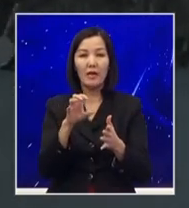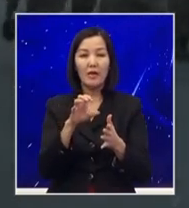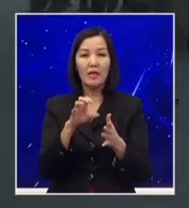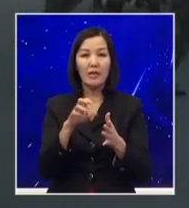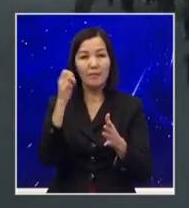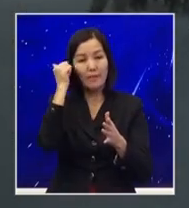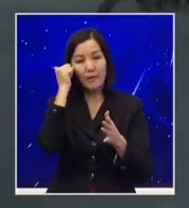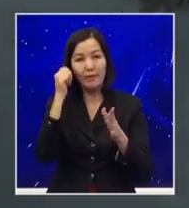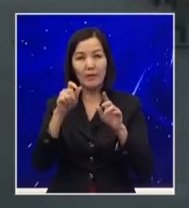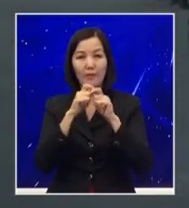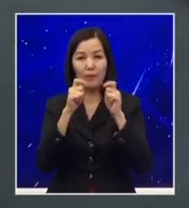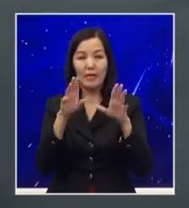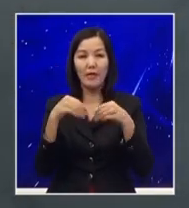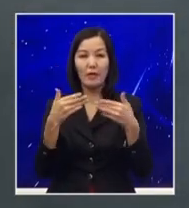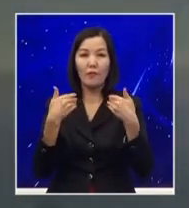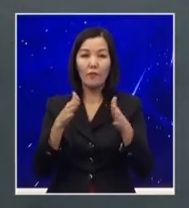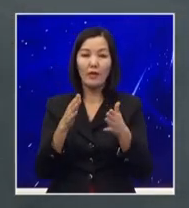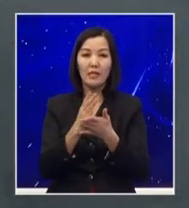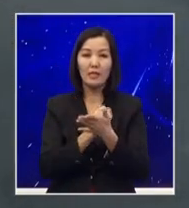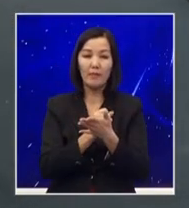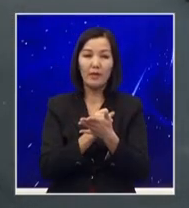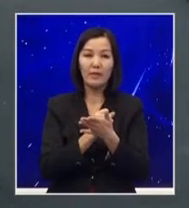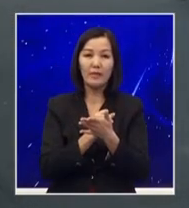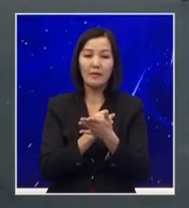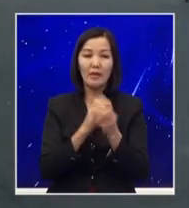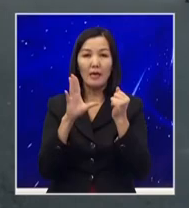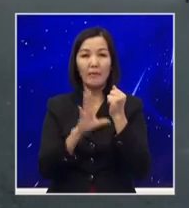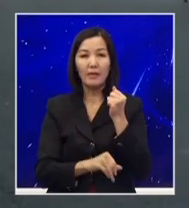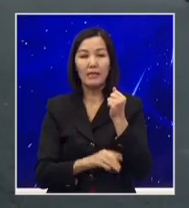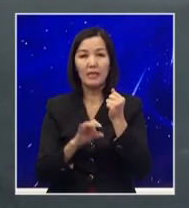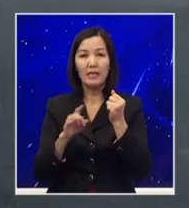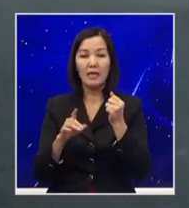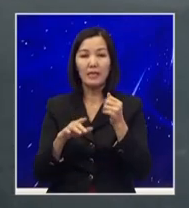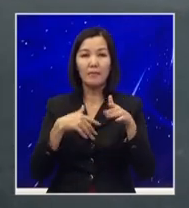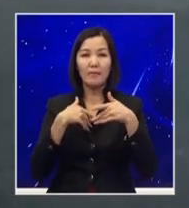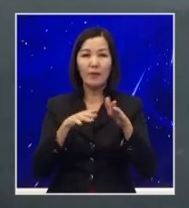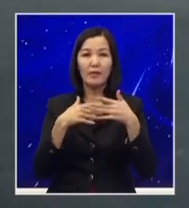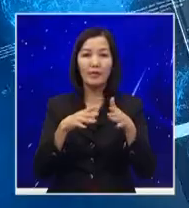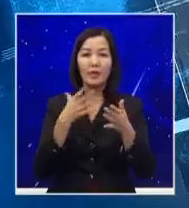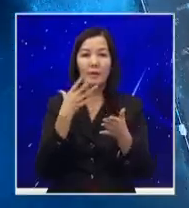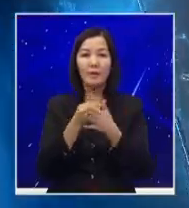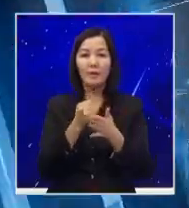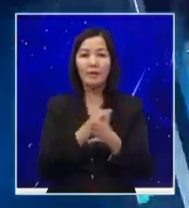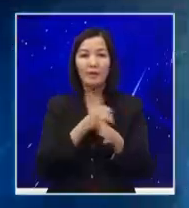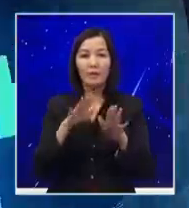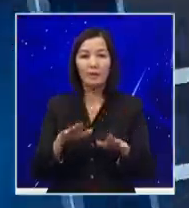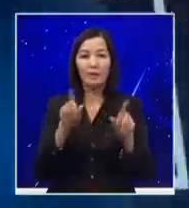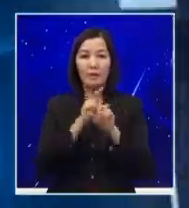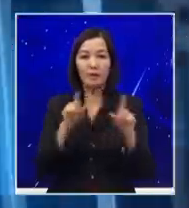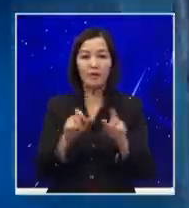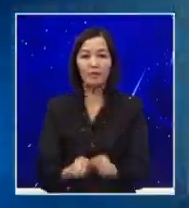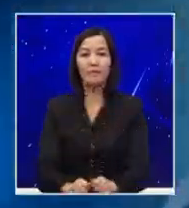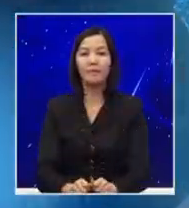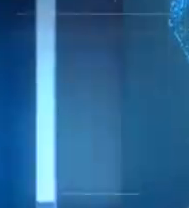памятными подарками. Затем увольняемые в запас военнослужащие в последний раз прошли маршем по плацу родной части. Дамир Анитов, телеканал ЖТСУ,